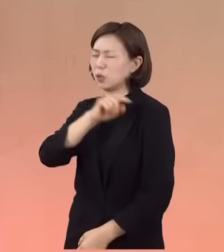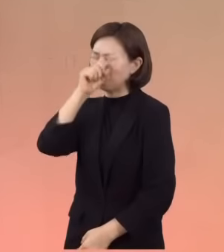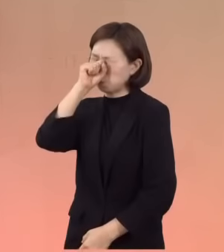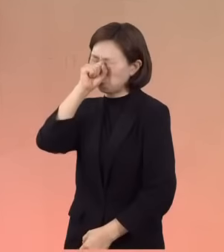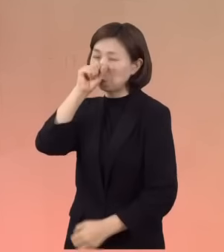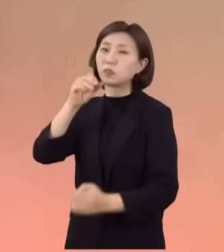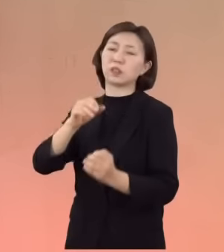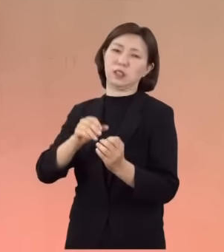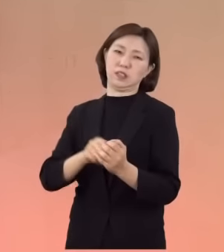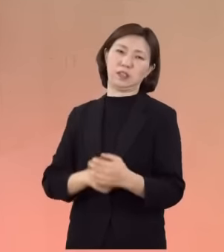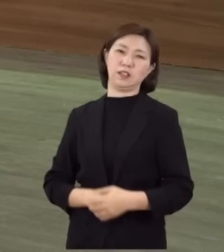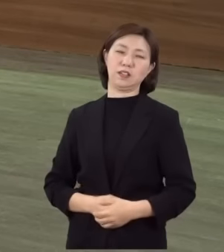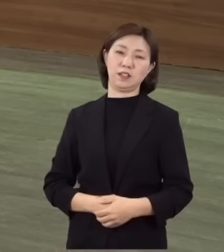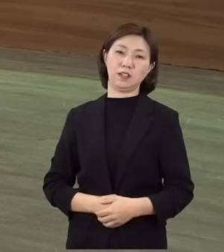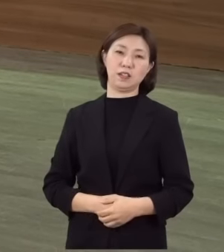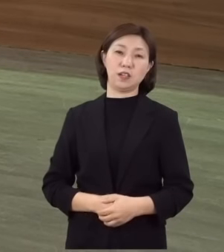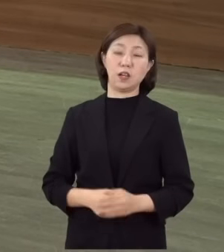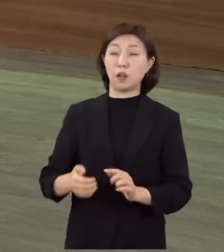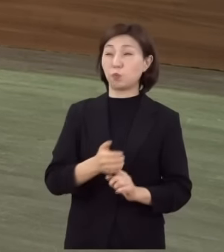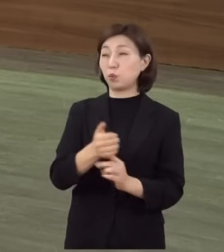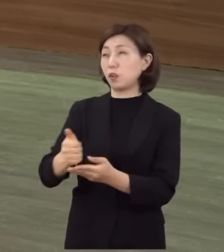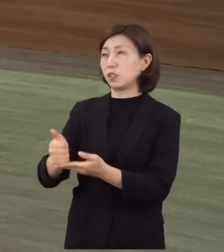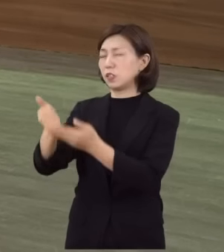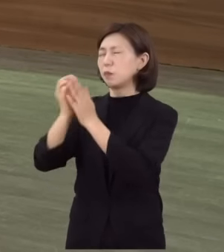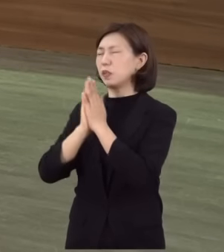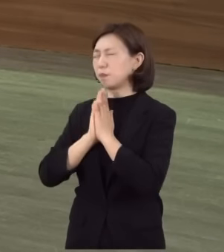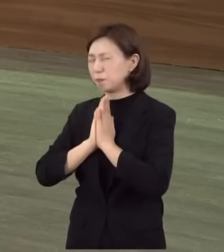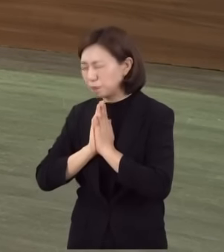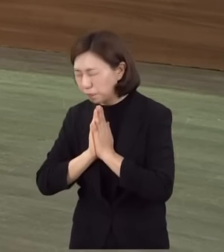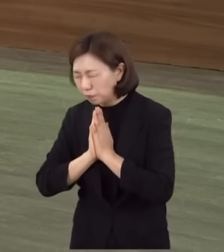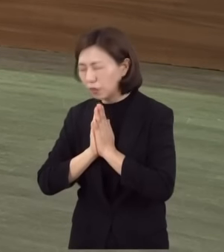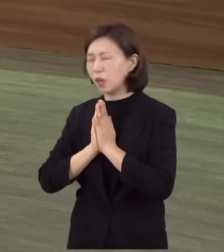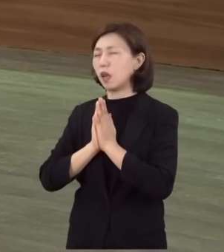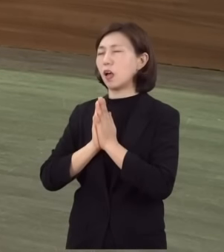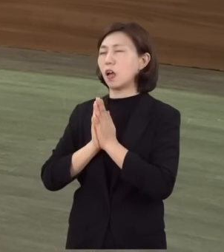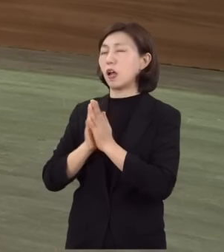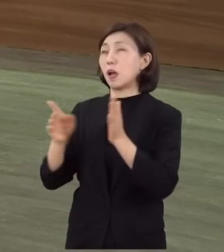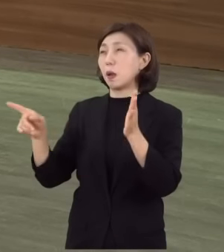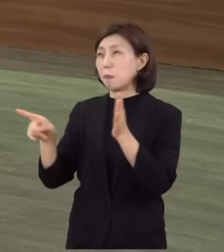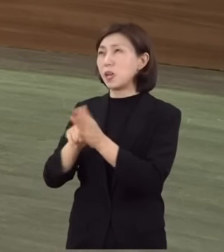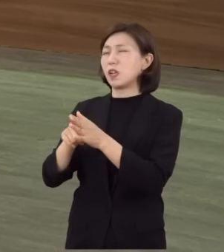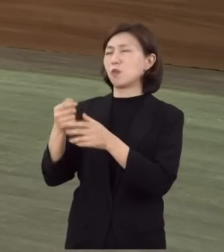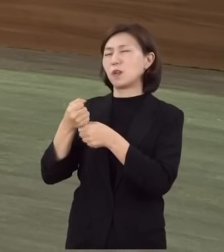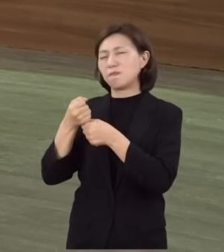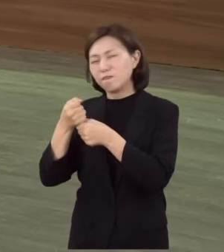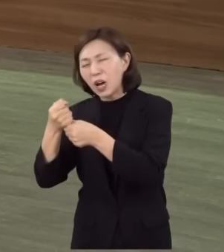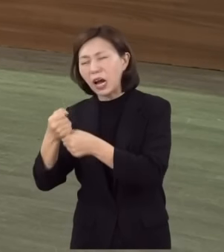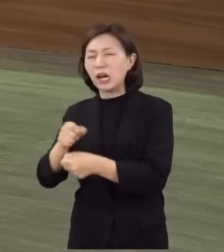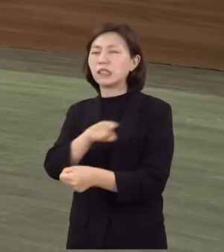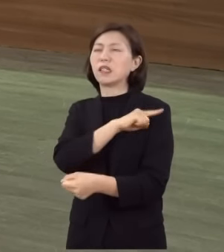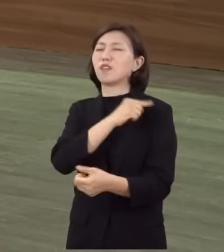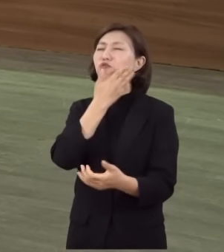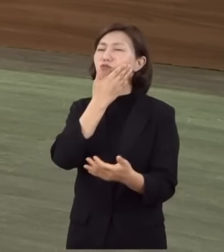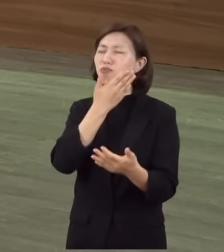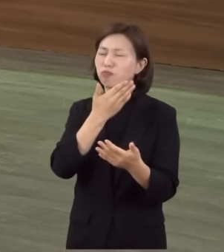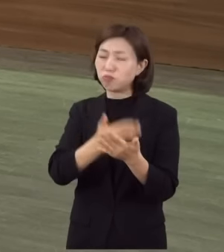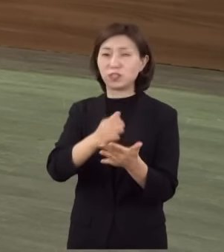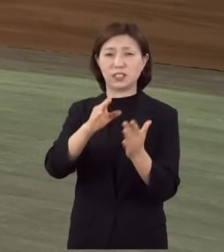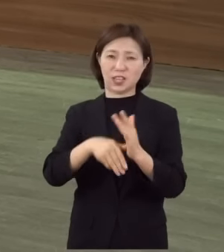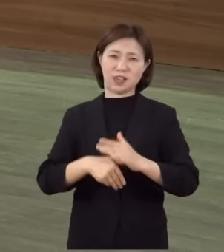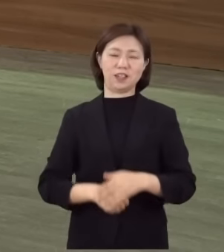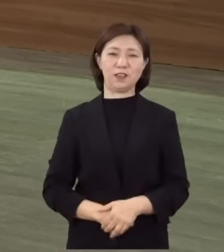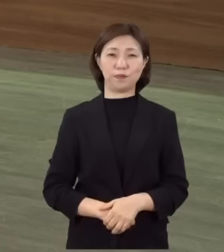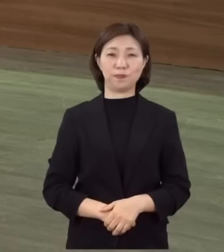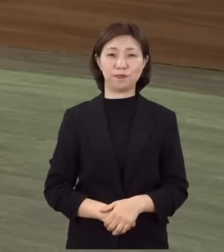염불할 때이다 간절하게 기도하고 부처님께 의지할 때 라는